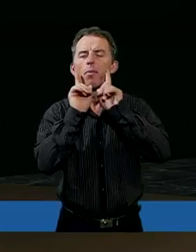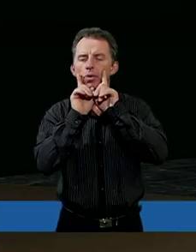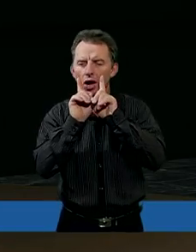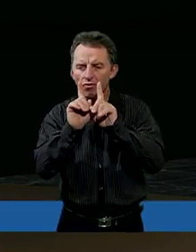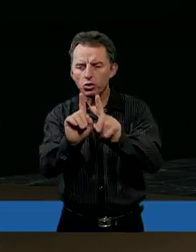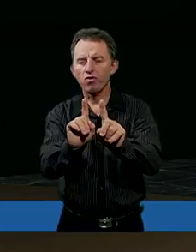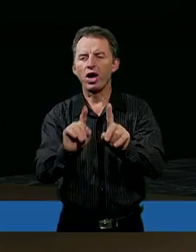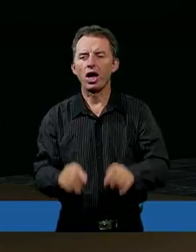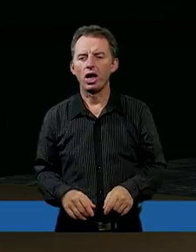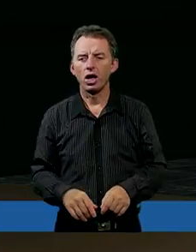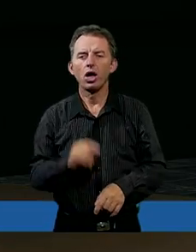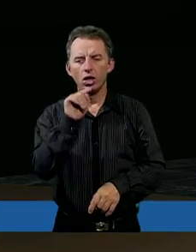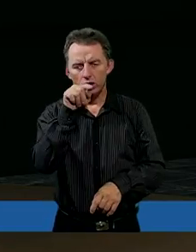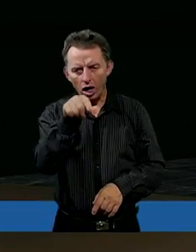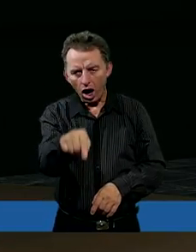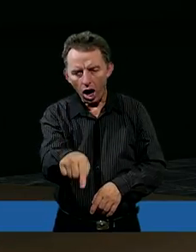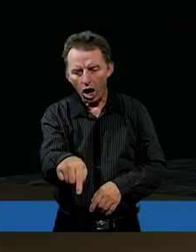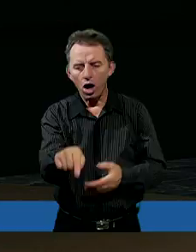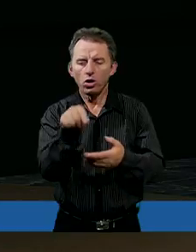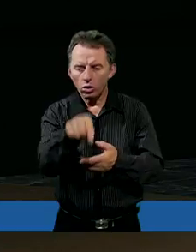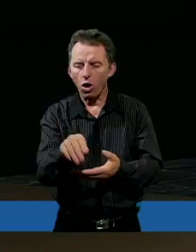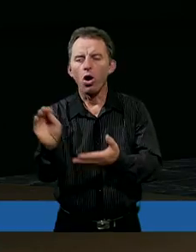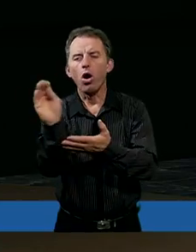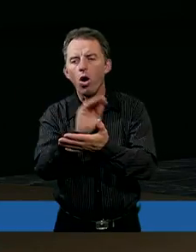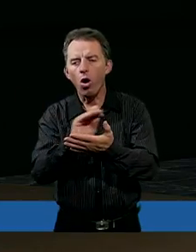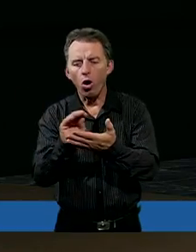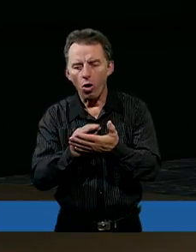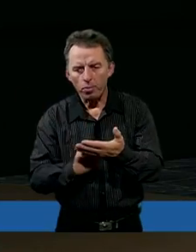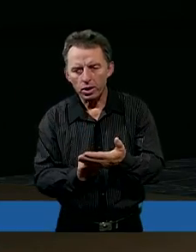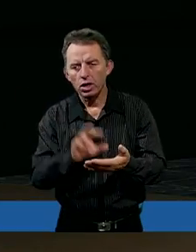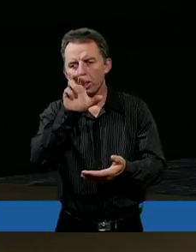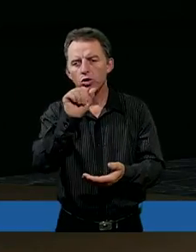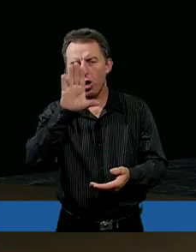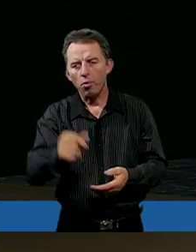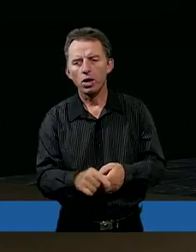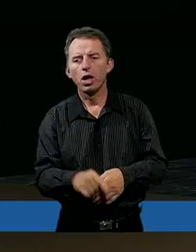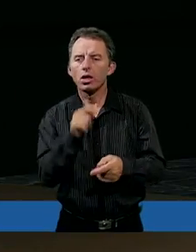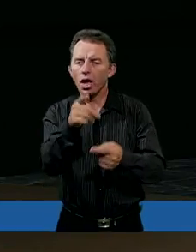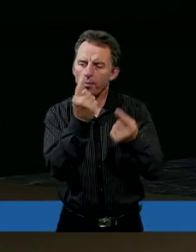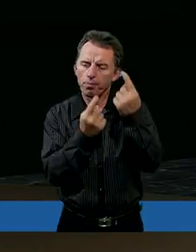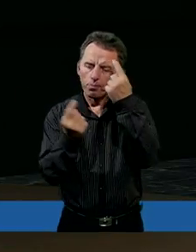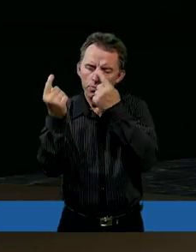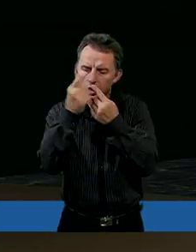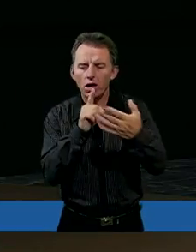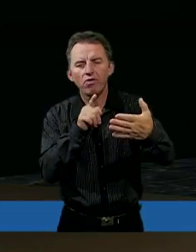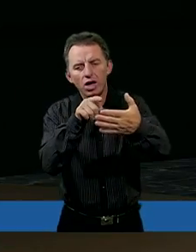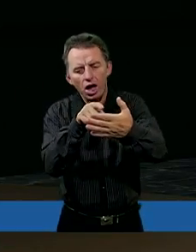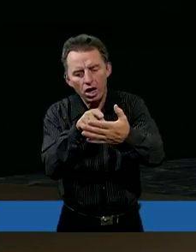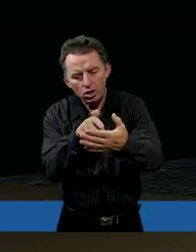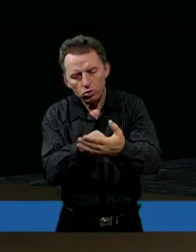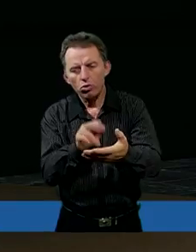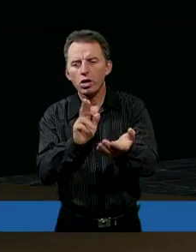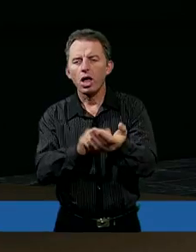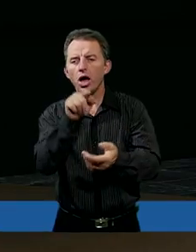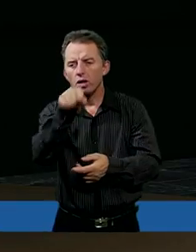autentyczna. I to ten opis Joba, formułowanie jego myśli wskazują na to,